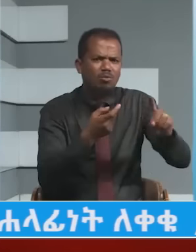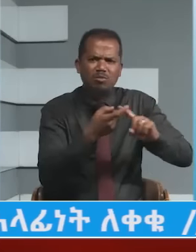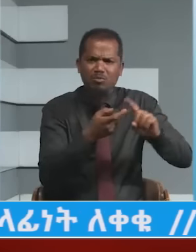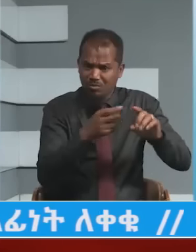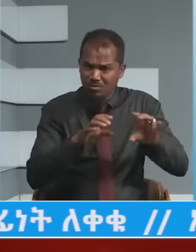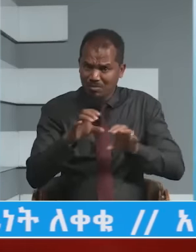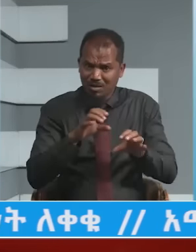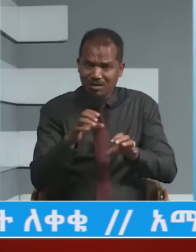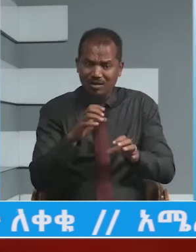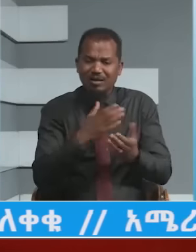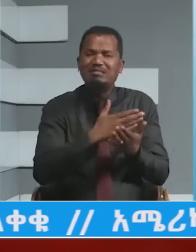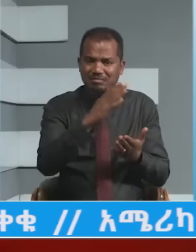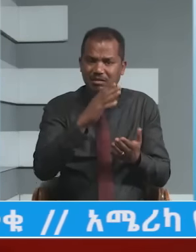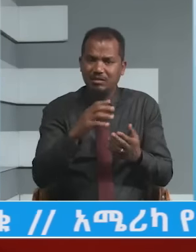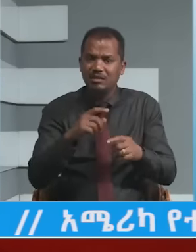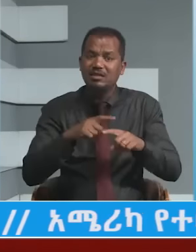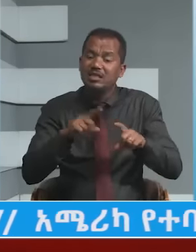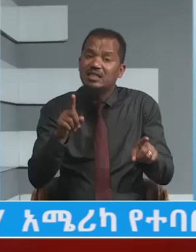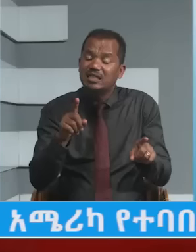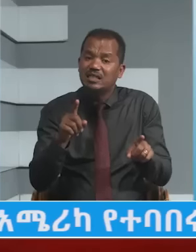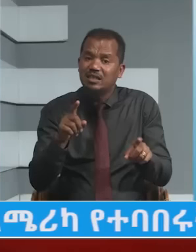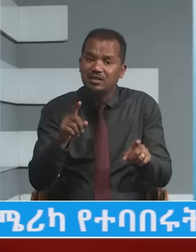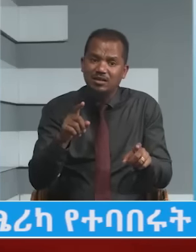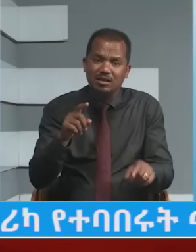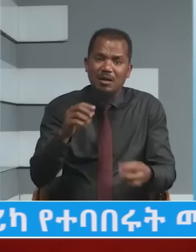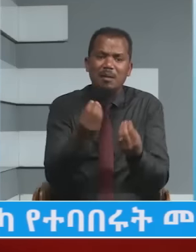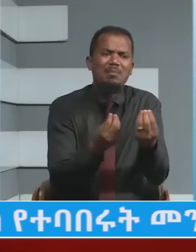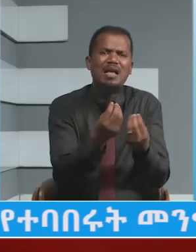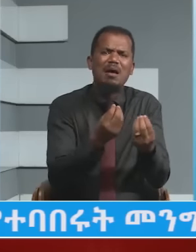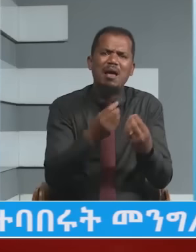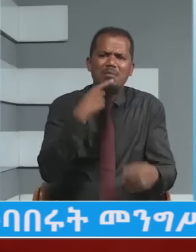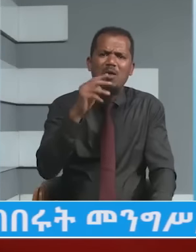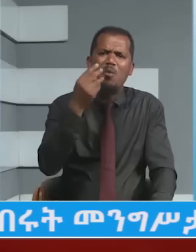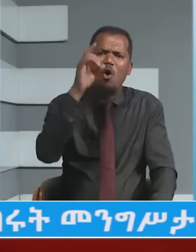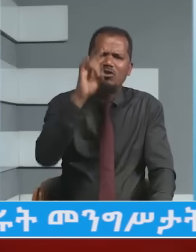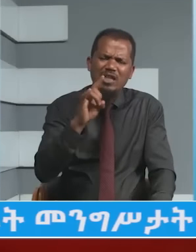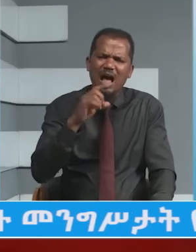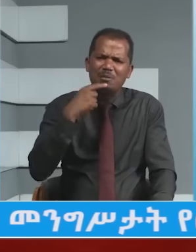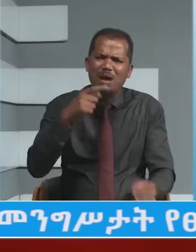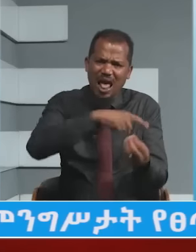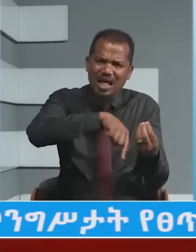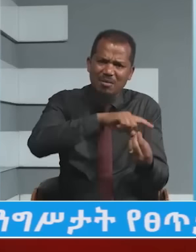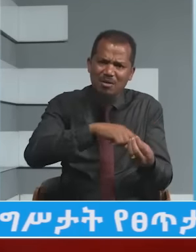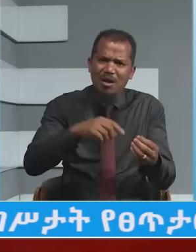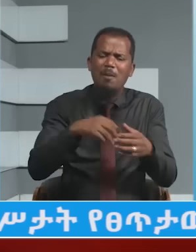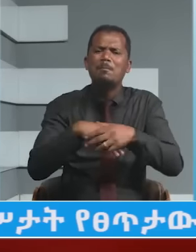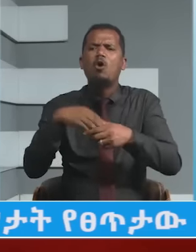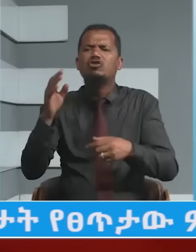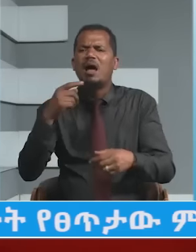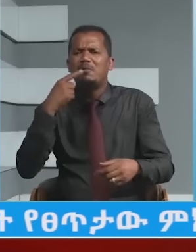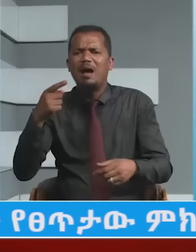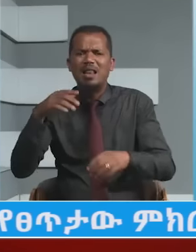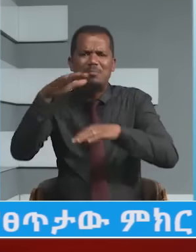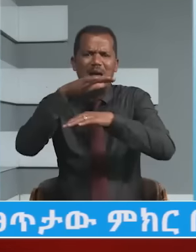ተኩስ ልውውጥ በማድረግ ሳይከፍቱ ቀርተዋል። በግራ ካሱ በታች ያለው በታችኛው በገበያ የሚባል አለ፣ በወንዝ አለ፣ በላይኛው የጊዮርጊስ መውጫ